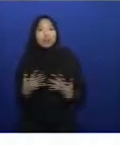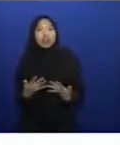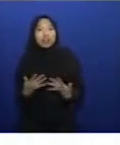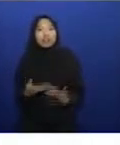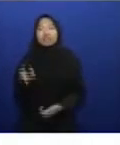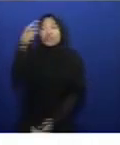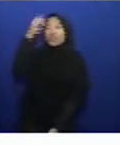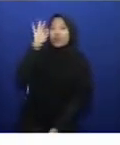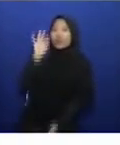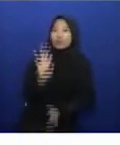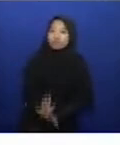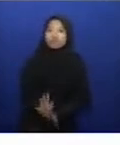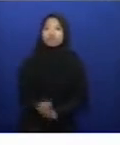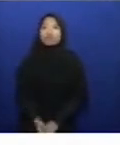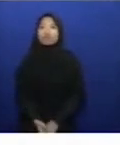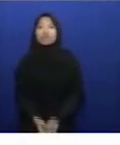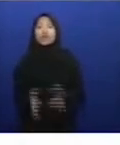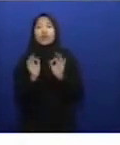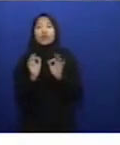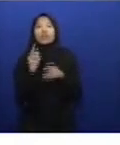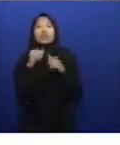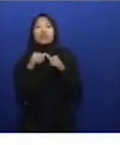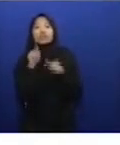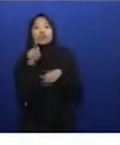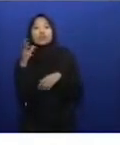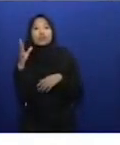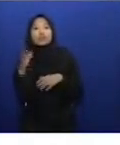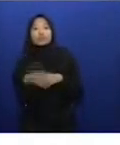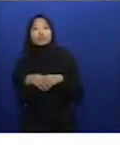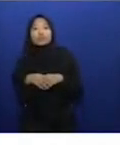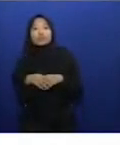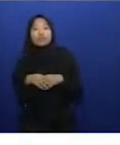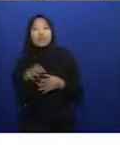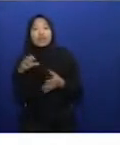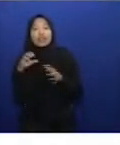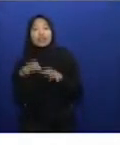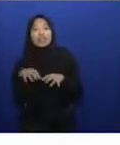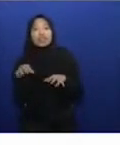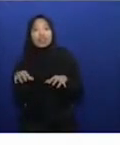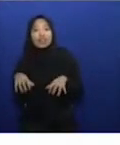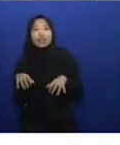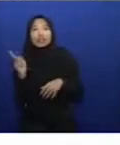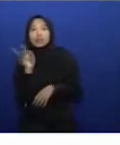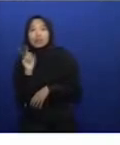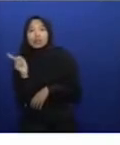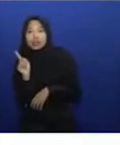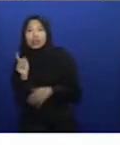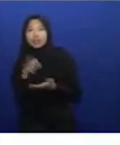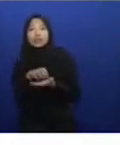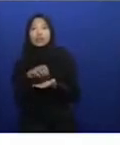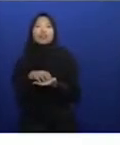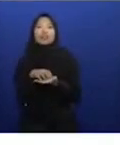Kau kuliah di sini tinggal sama siapa? Kebetulan tinggal di asrama, Pak. Asrama di kampus. Kampus.